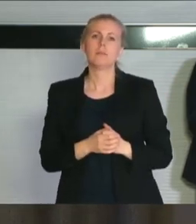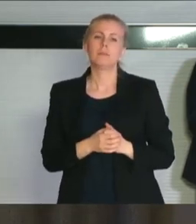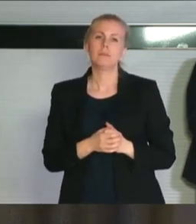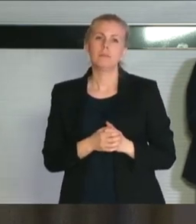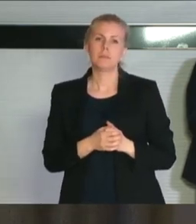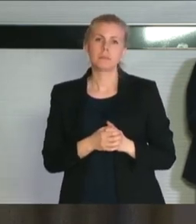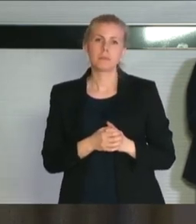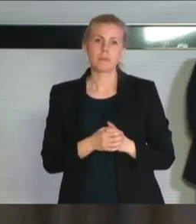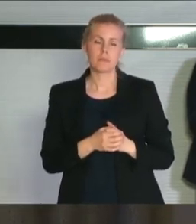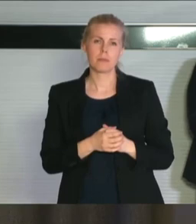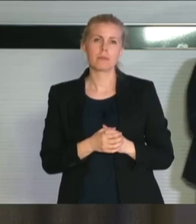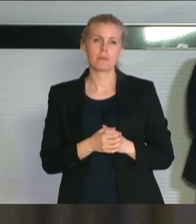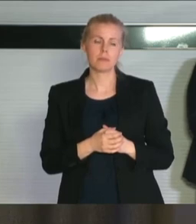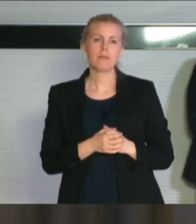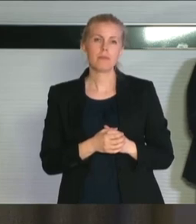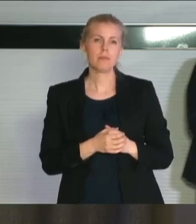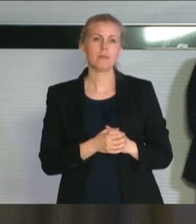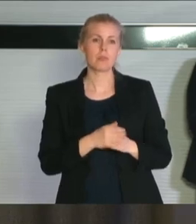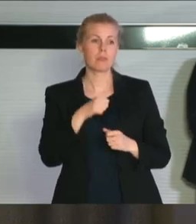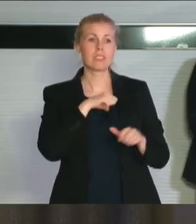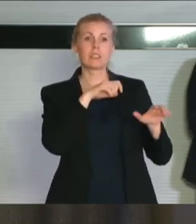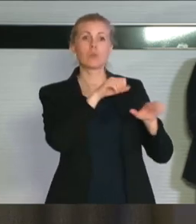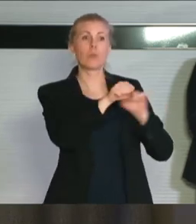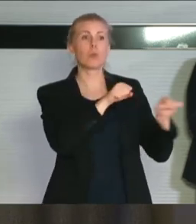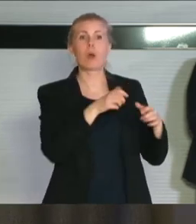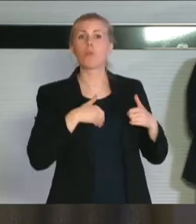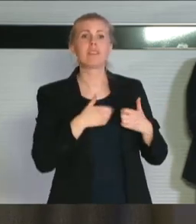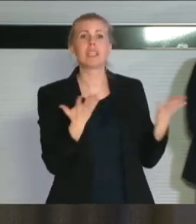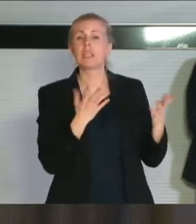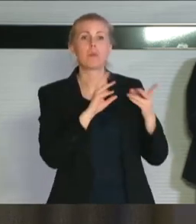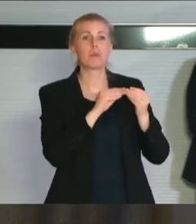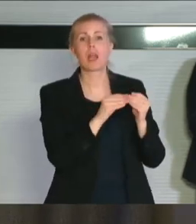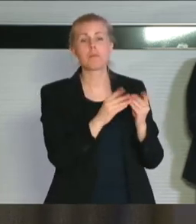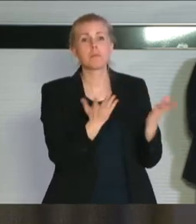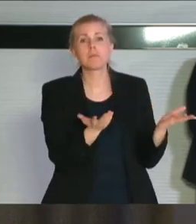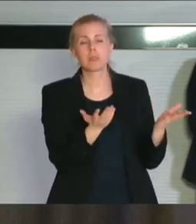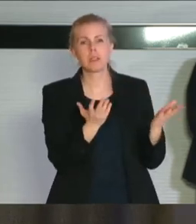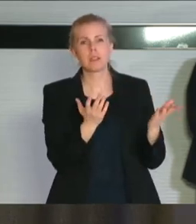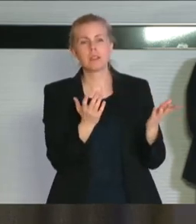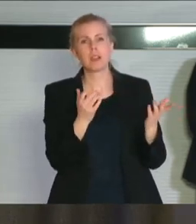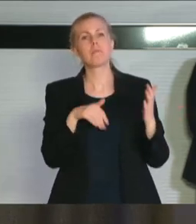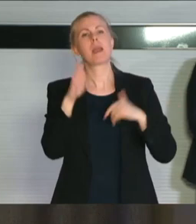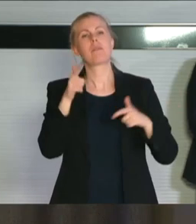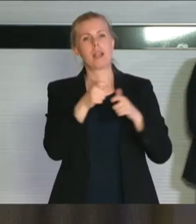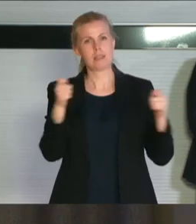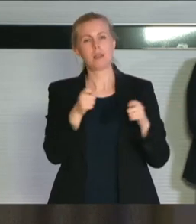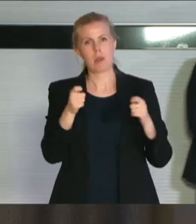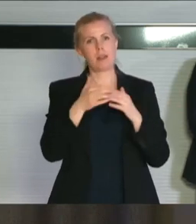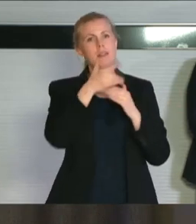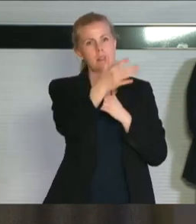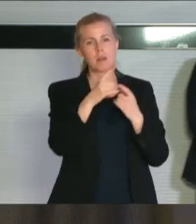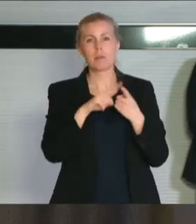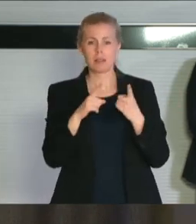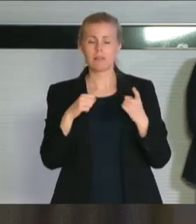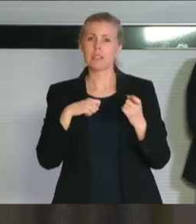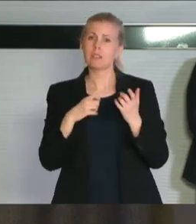hadde dette vært sånn at kommunene der ikke opplevde dette som et problem, men kunne vært foruten, så hadde det vært større fleksibilitet. Men hadde det